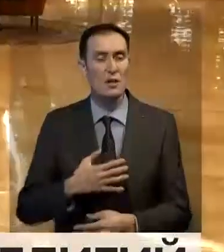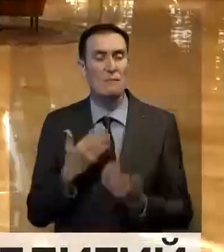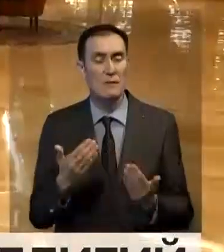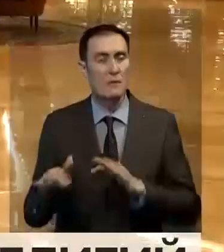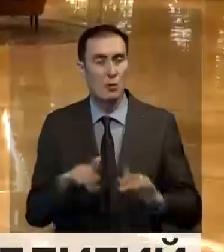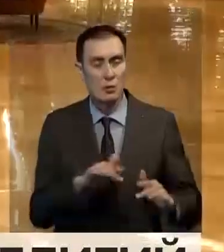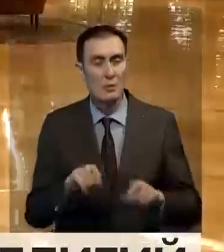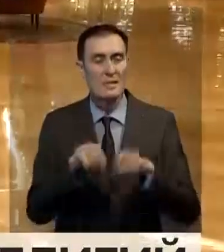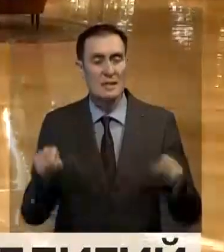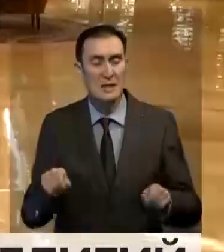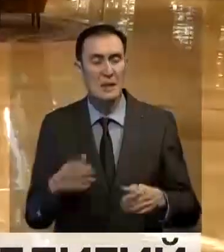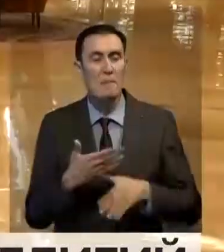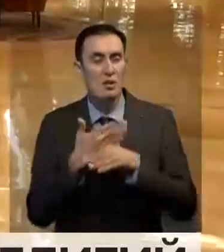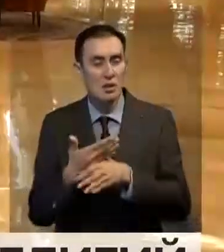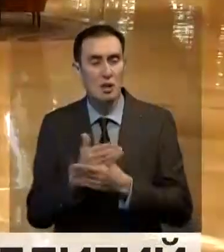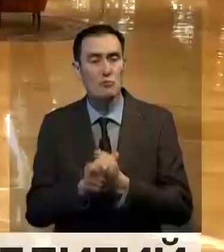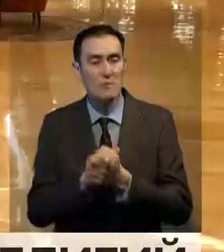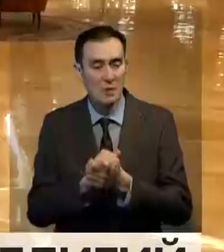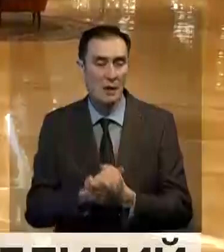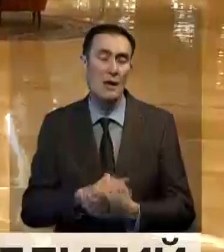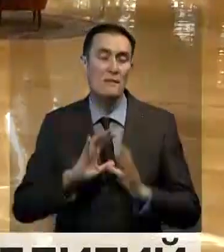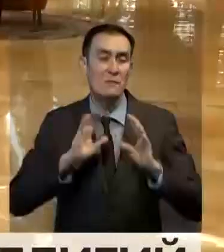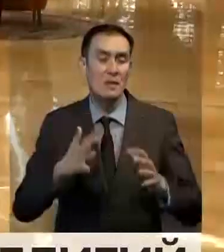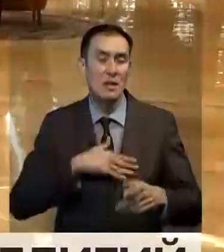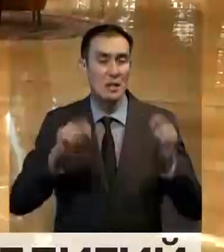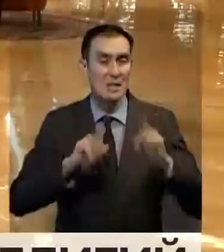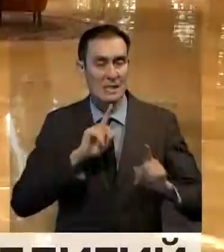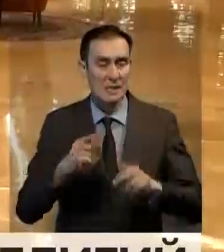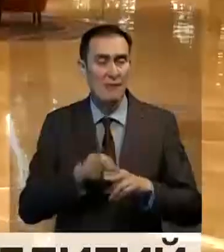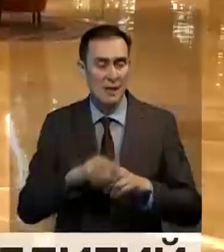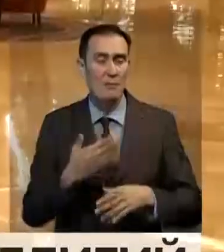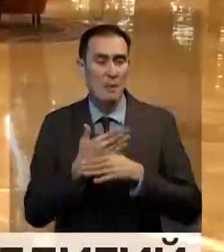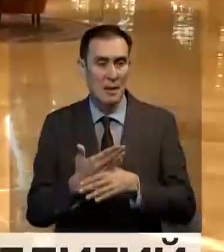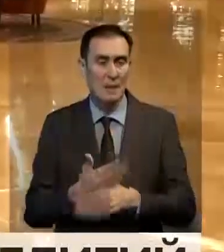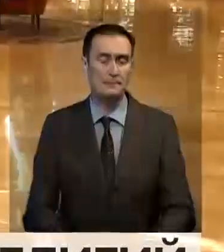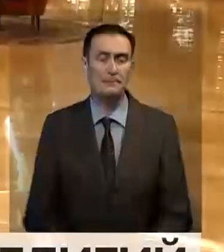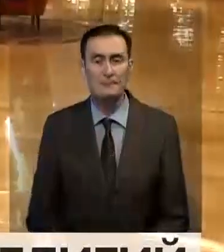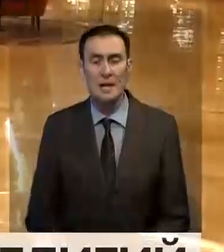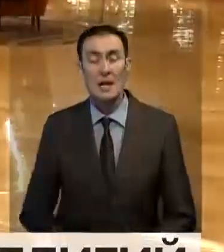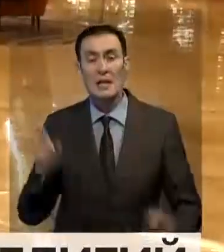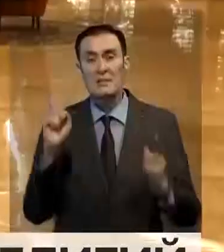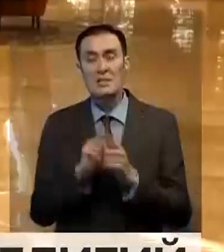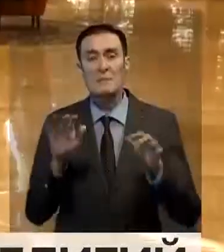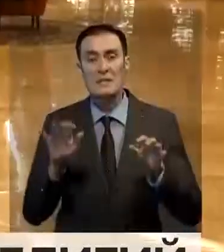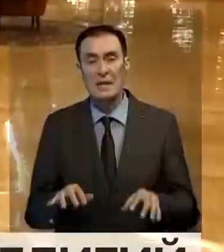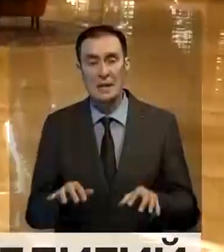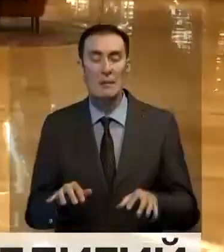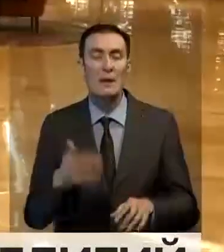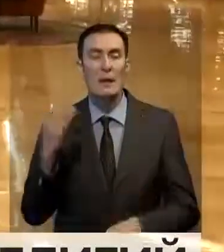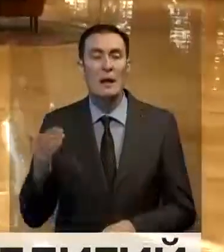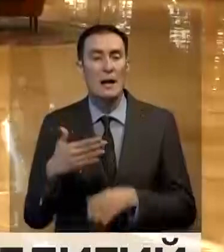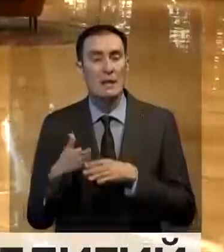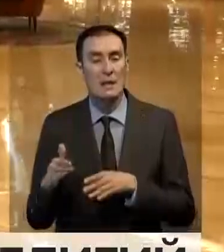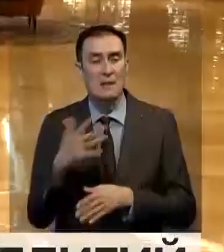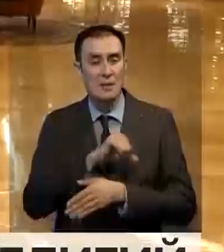по созданию и поддержанию мира, и как раз наш съезд в этом помогает. На встрече с председателем